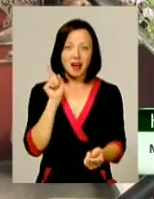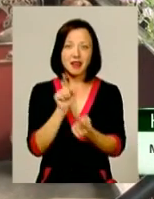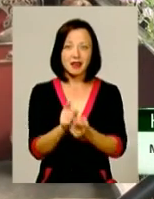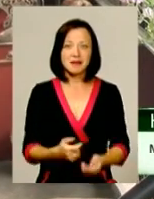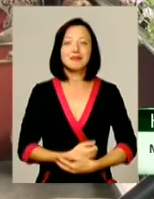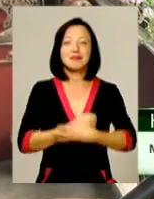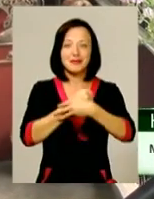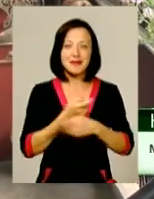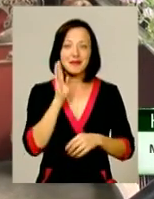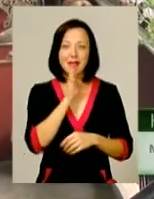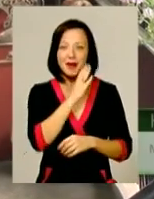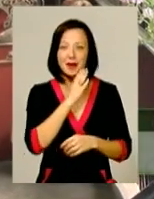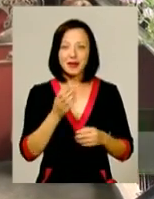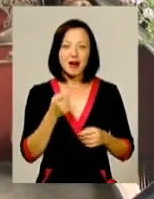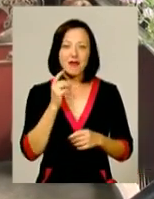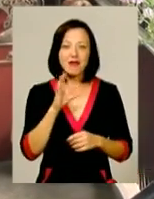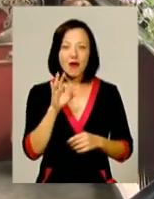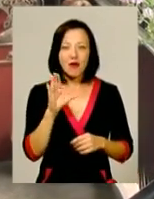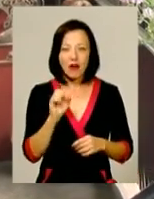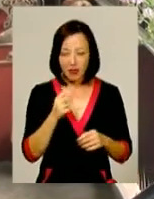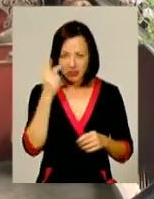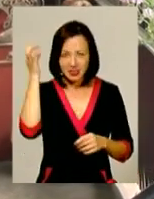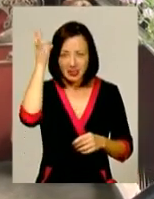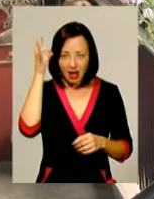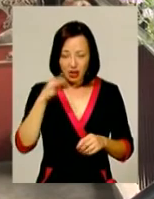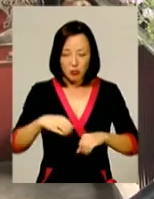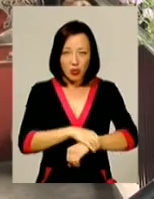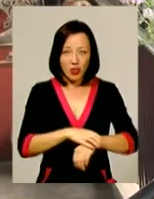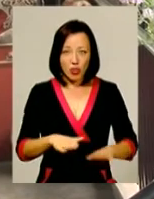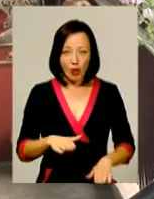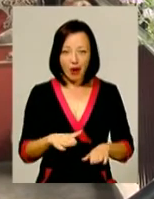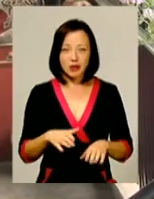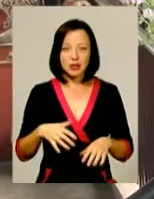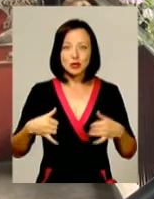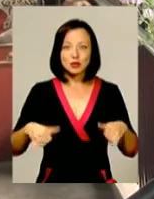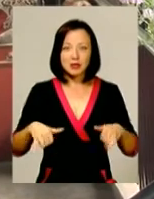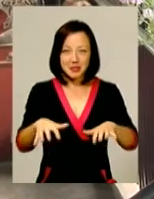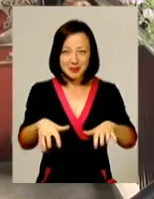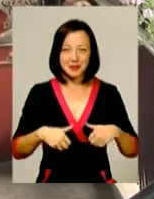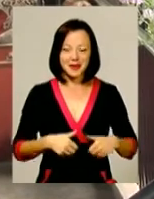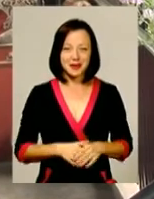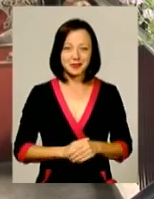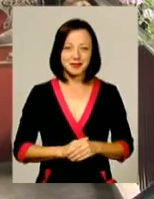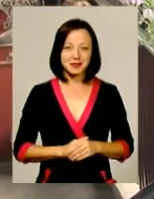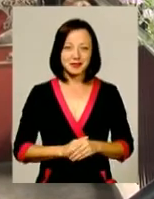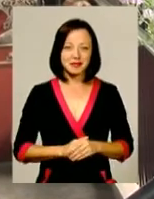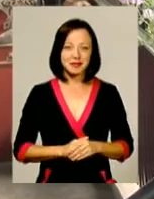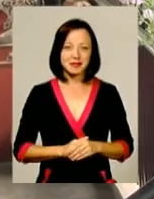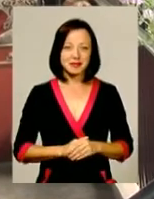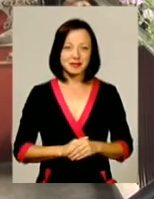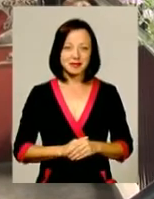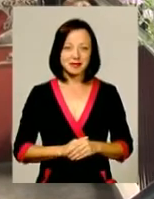мене підносить на руки, я кажу: «Бока», а потім нагадую, що він з протезом, скоро сумки від нього забираємо. Він